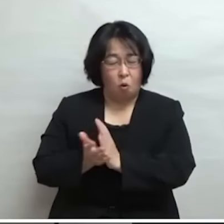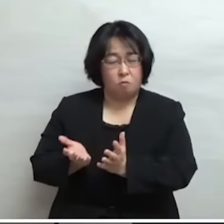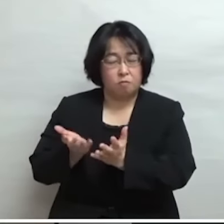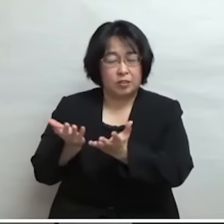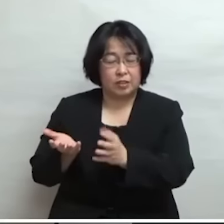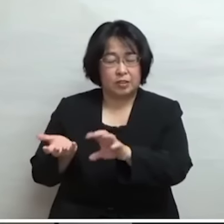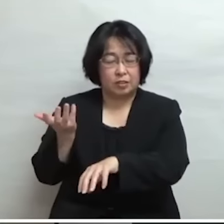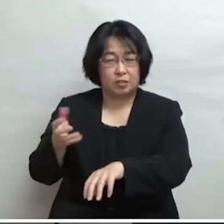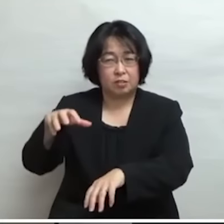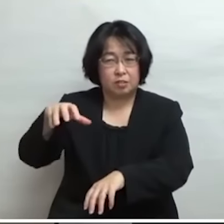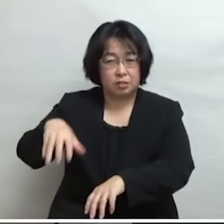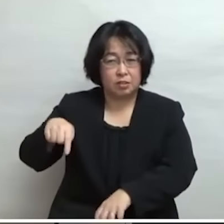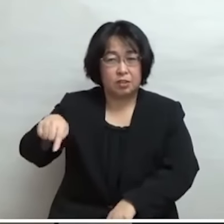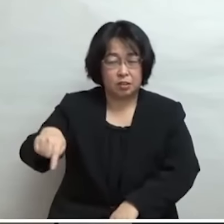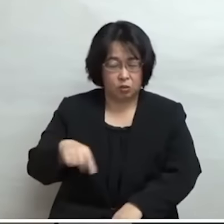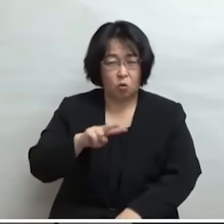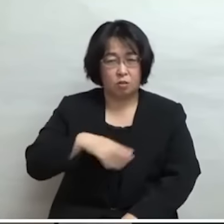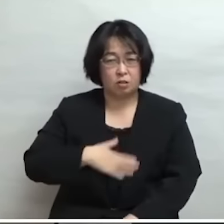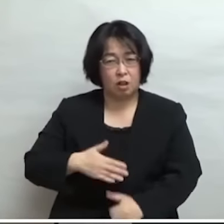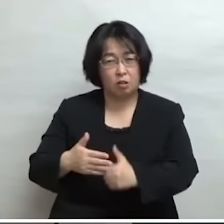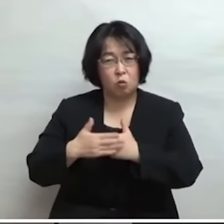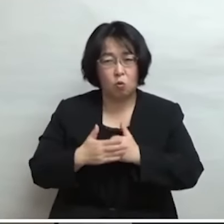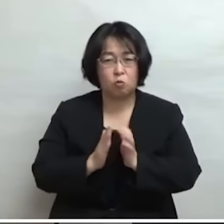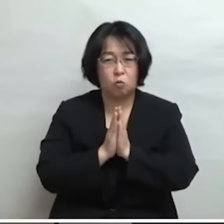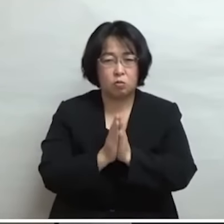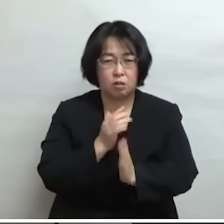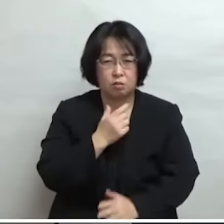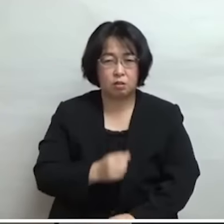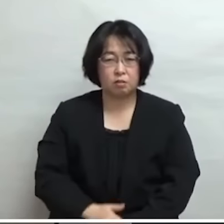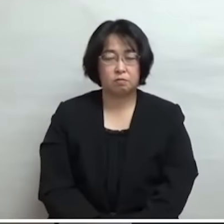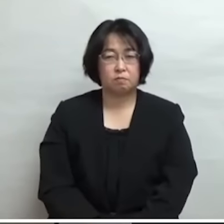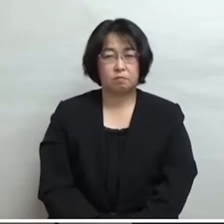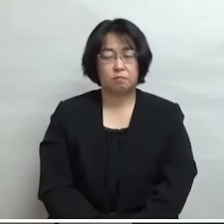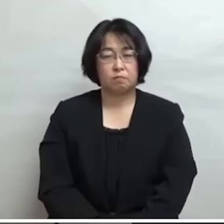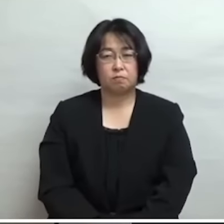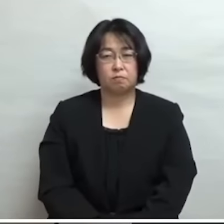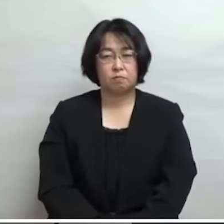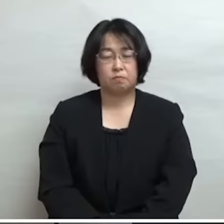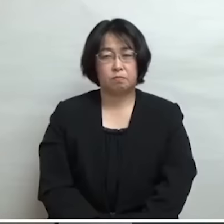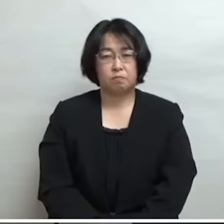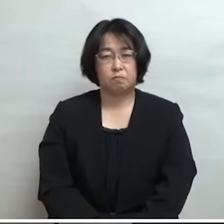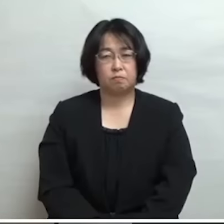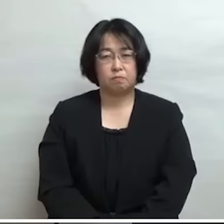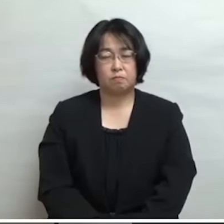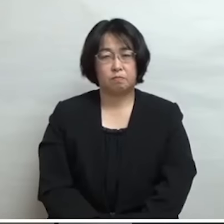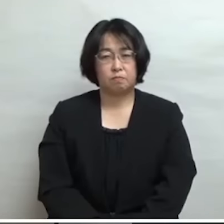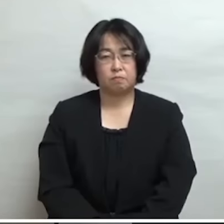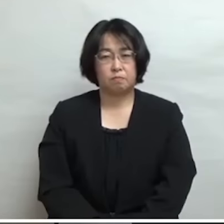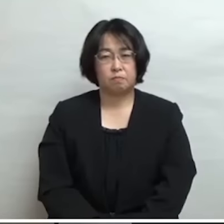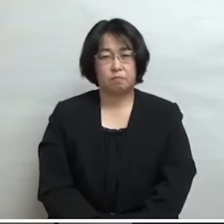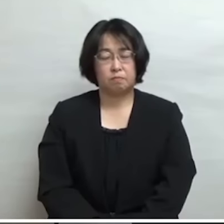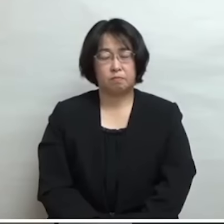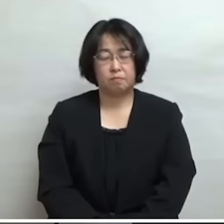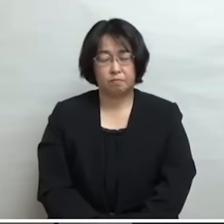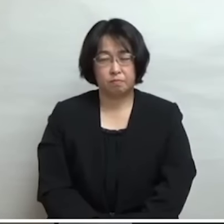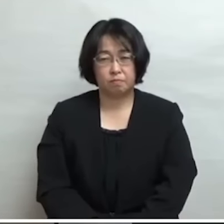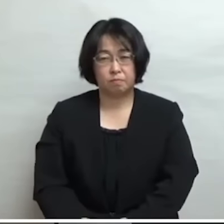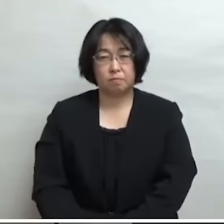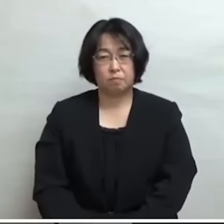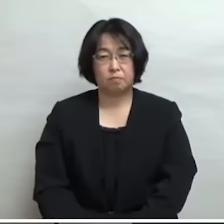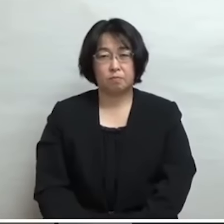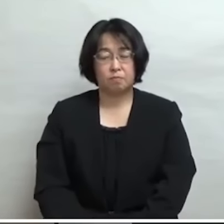に、ご理解とご協力をお願いしたいというふうに思います。今日も冒頭の説明は短かったんですけども、